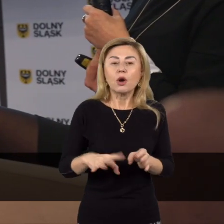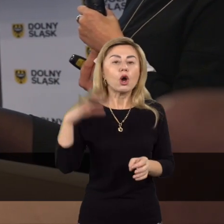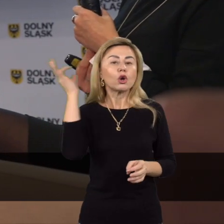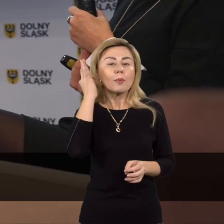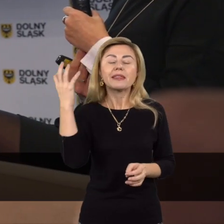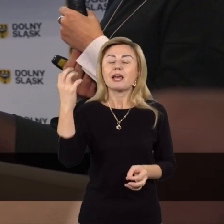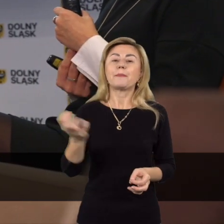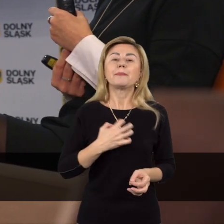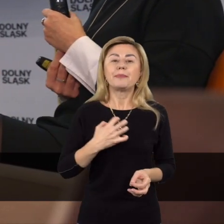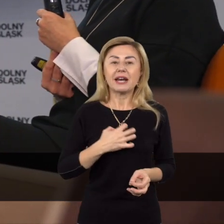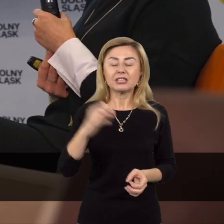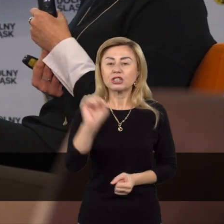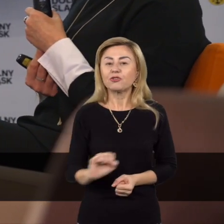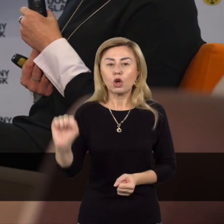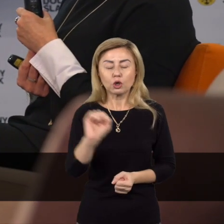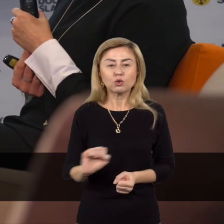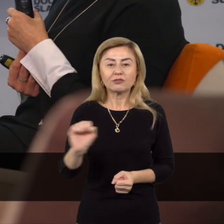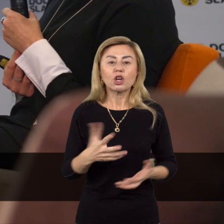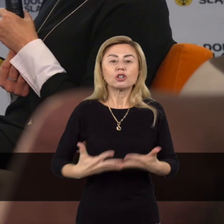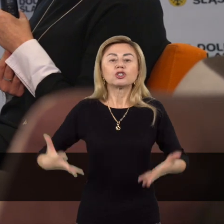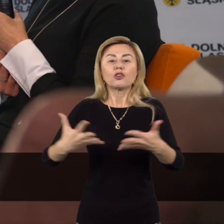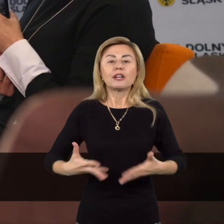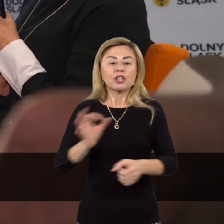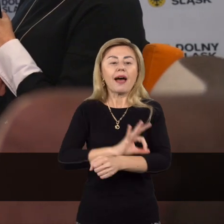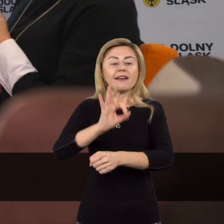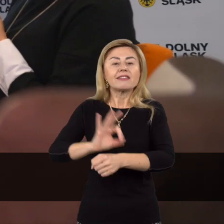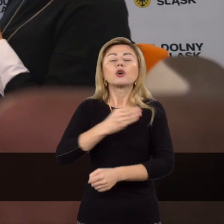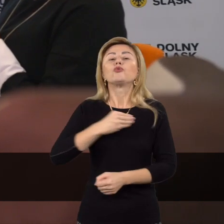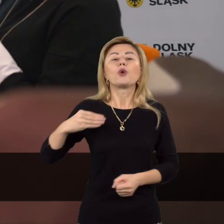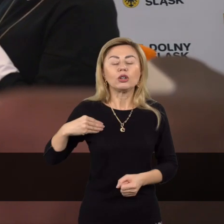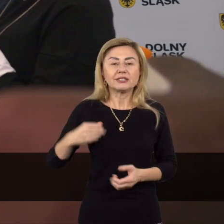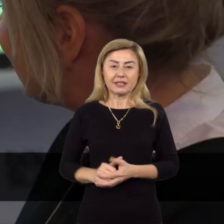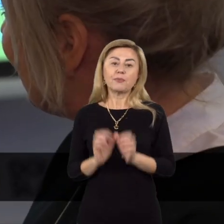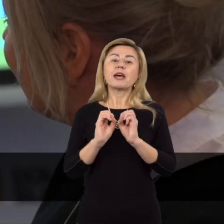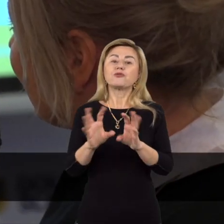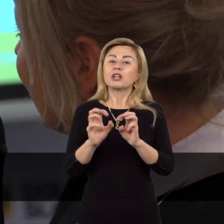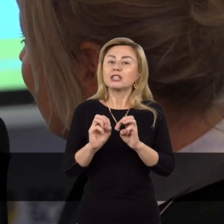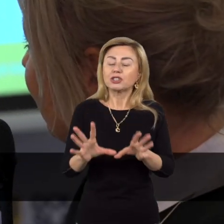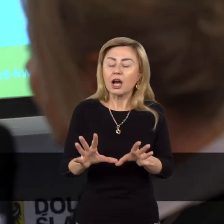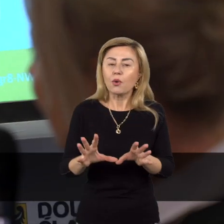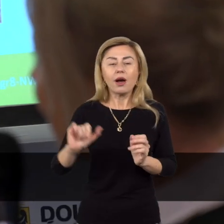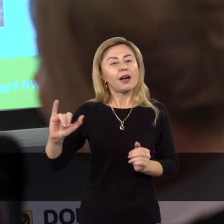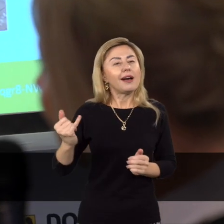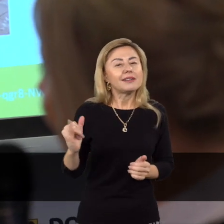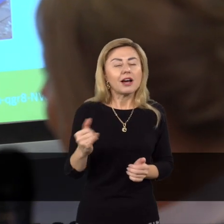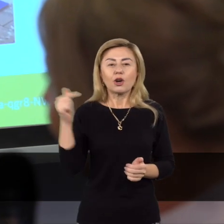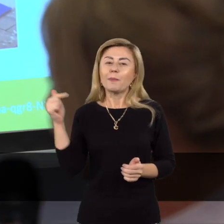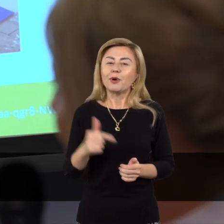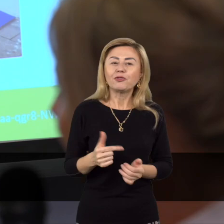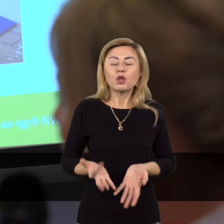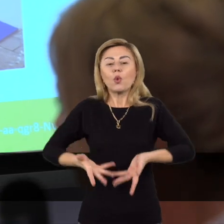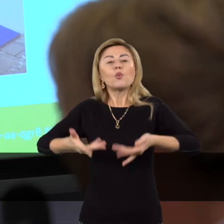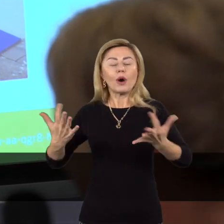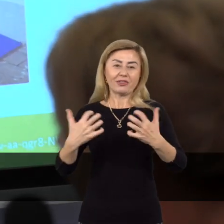Kierzun, prezes wrocławskiego oddziału Stowarzyszenia Architektów Polskich. Przedstawione przez nią podejście